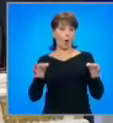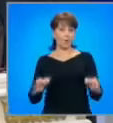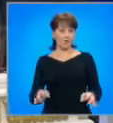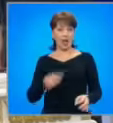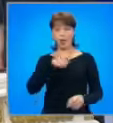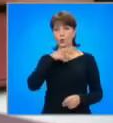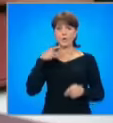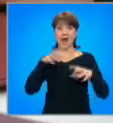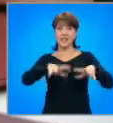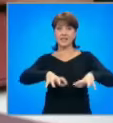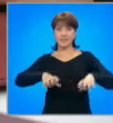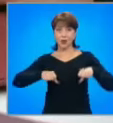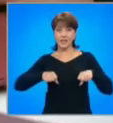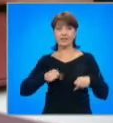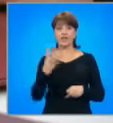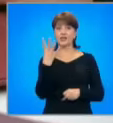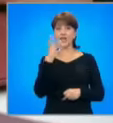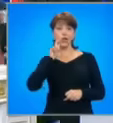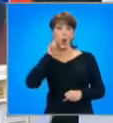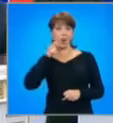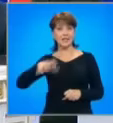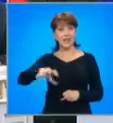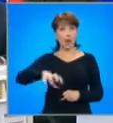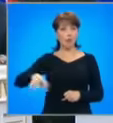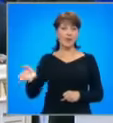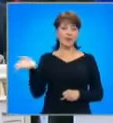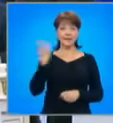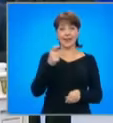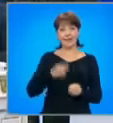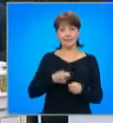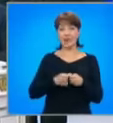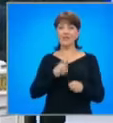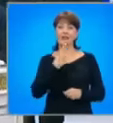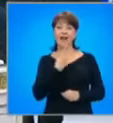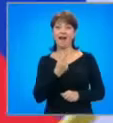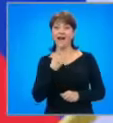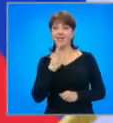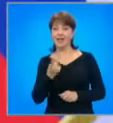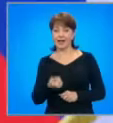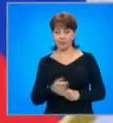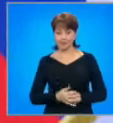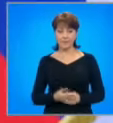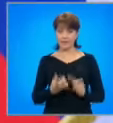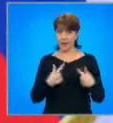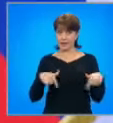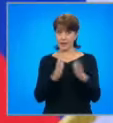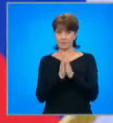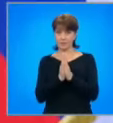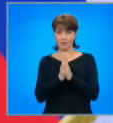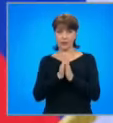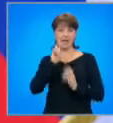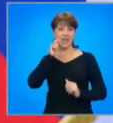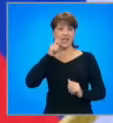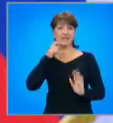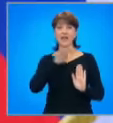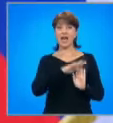Официално Русия анексира 4 украински области след проведените референдуми. Ние призоваваме киевския